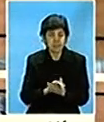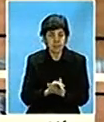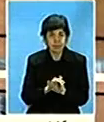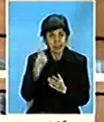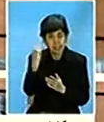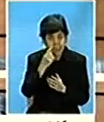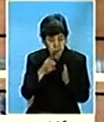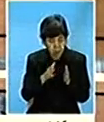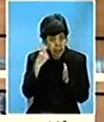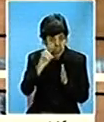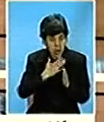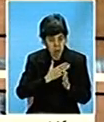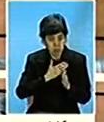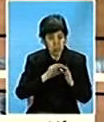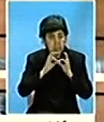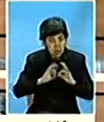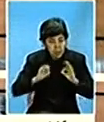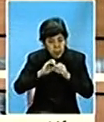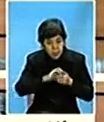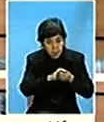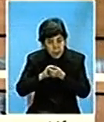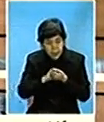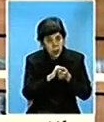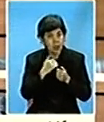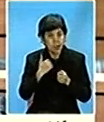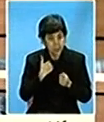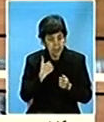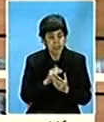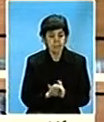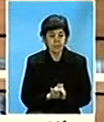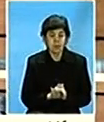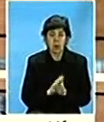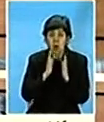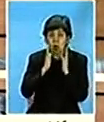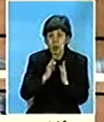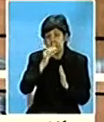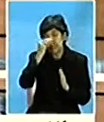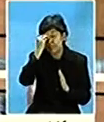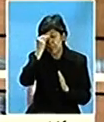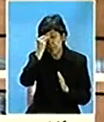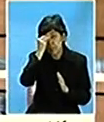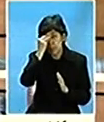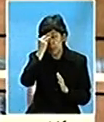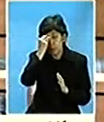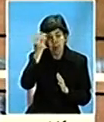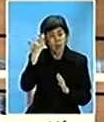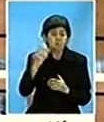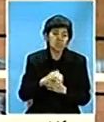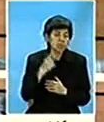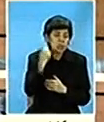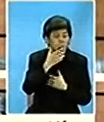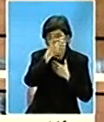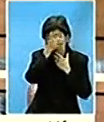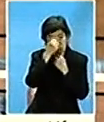านั้นมีความสำคัญกับเขามากเพราะว่าแม้ทั้งญี่ปุ่นเองก็ตามเดิมนั้นญี่ปุ่นไม่เคยสนใจนักท่องเที่ยวเล